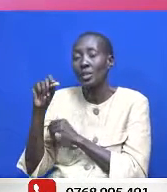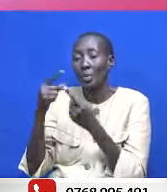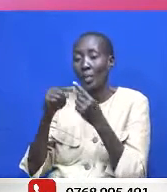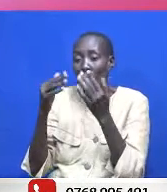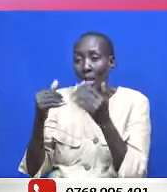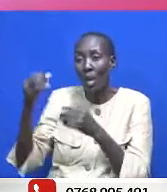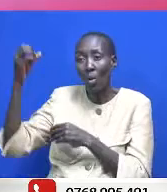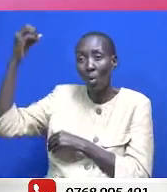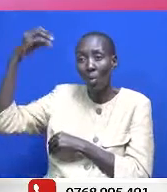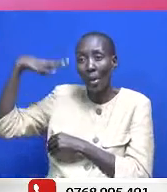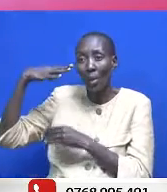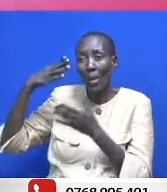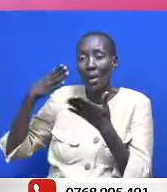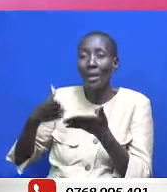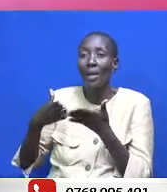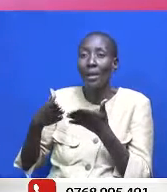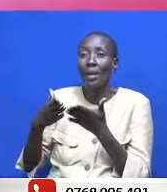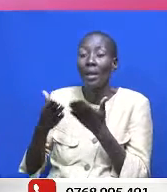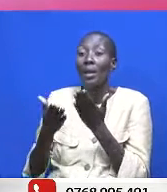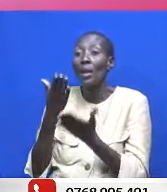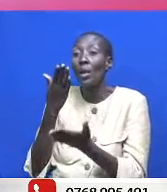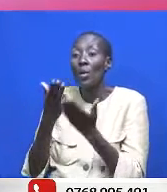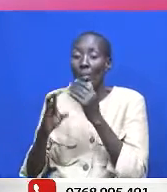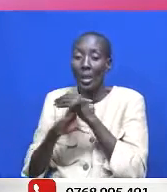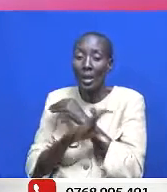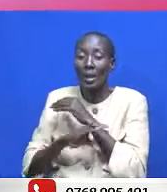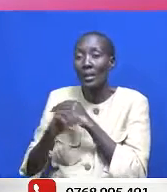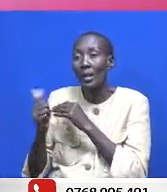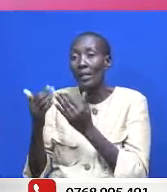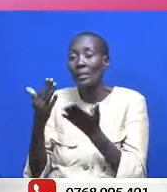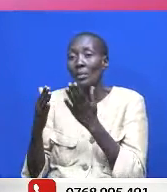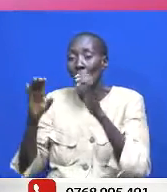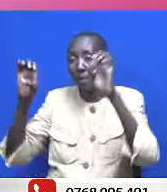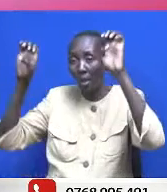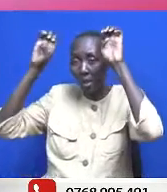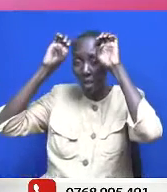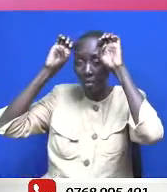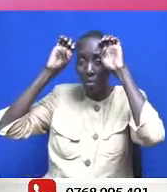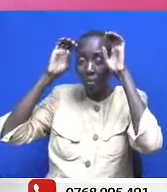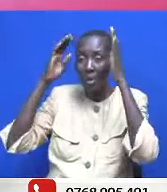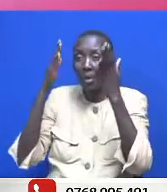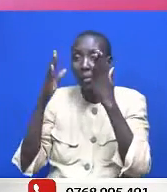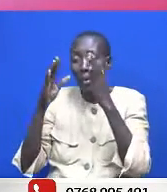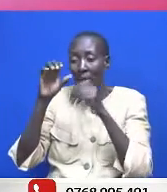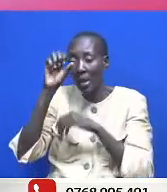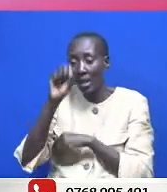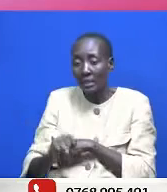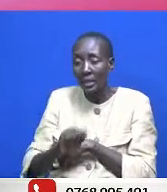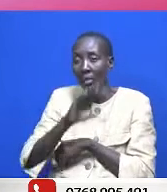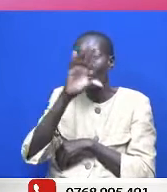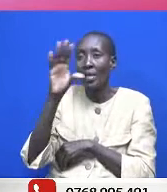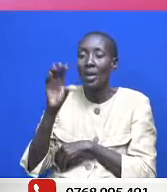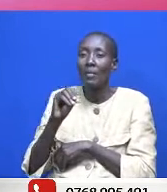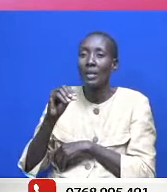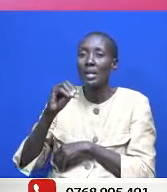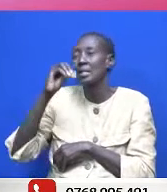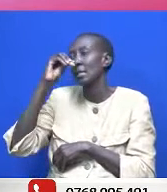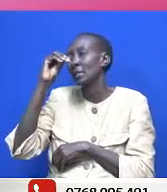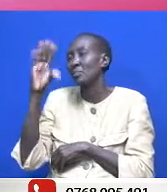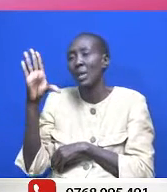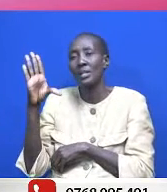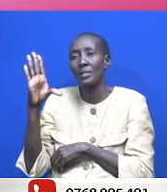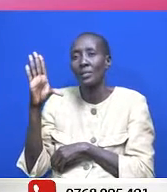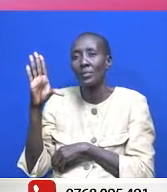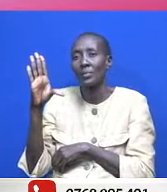ya umeme hapa Kenya na kuilinganisha na nchi zingine kama hata Ethiopia ama Afrika Kusini, tuko katika hali ya juu kidogo.